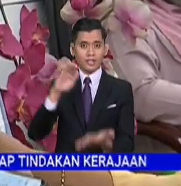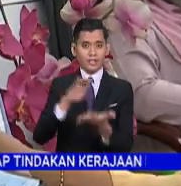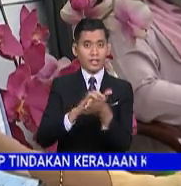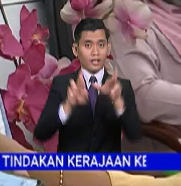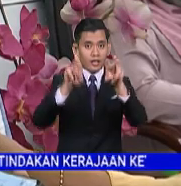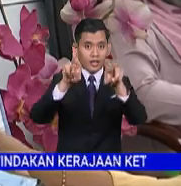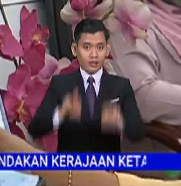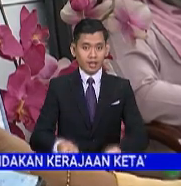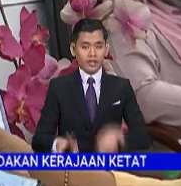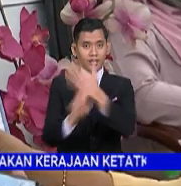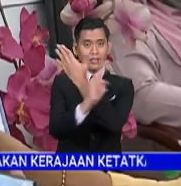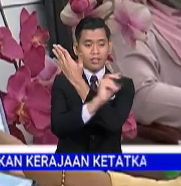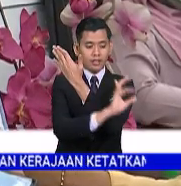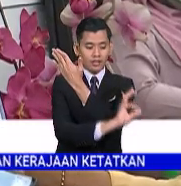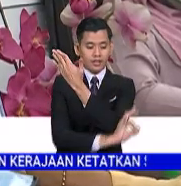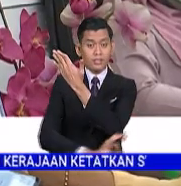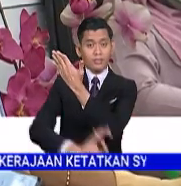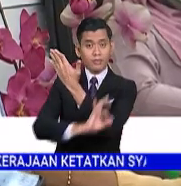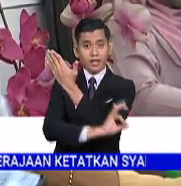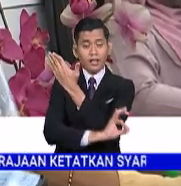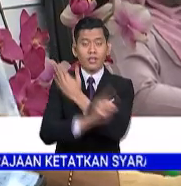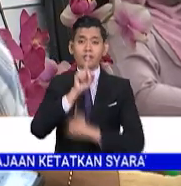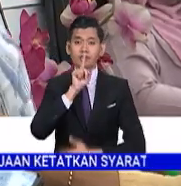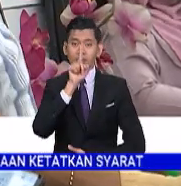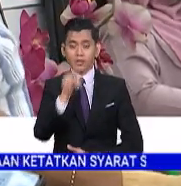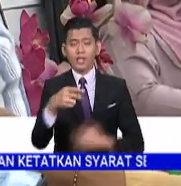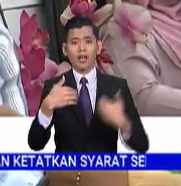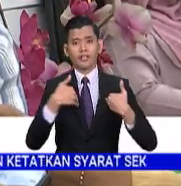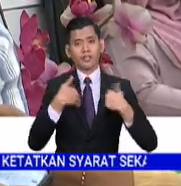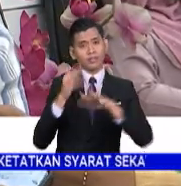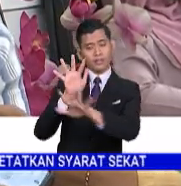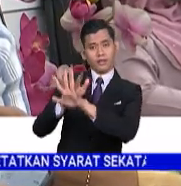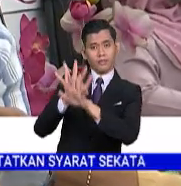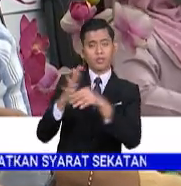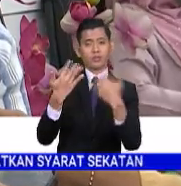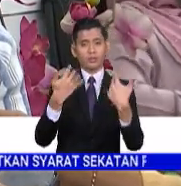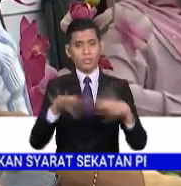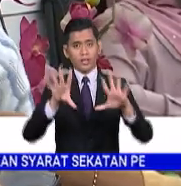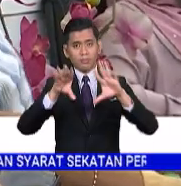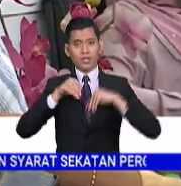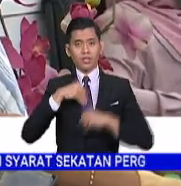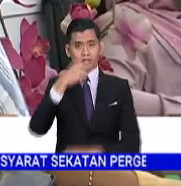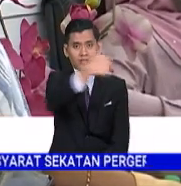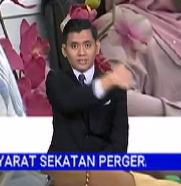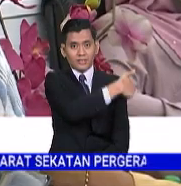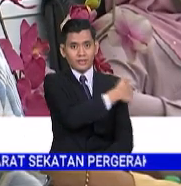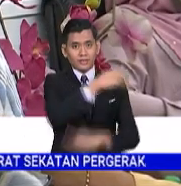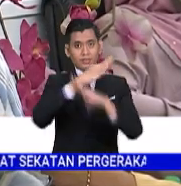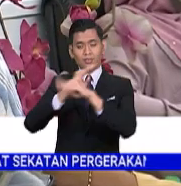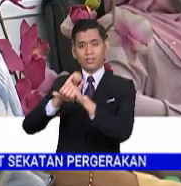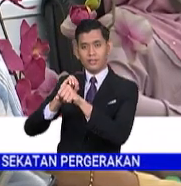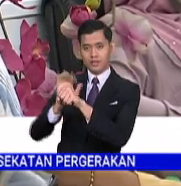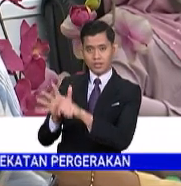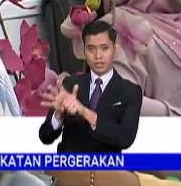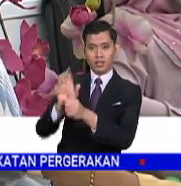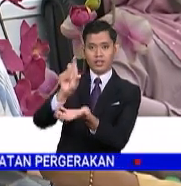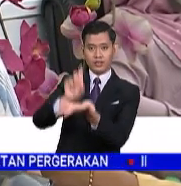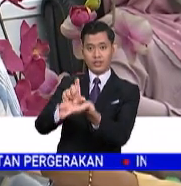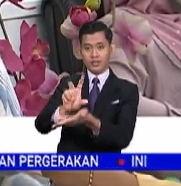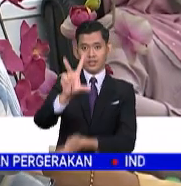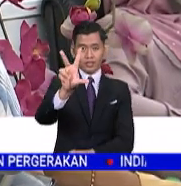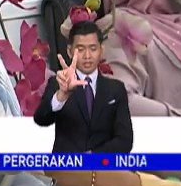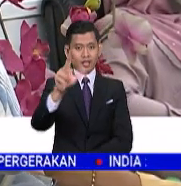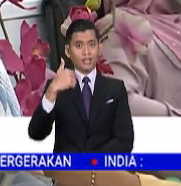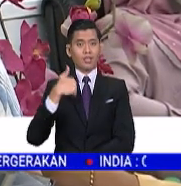Negeri Sembilan ini telah ramai juga yang telah mengambil booster dan kita berharap bahawa